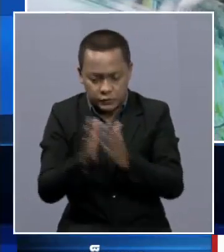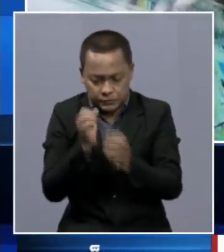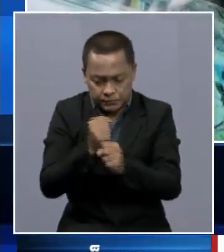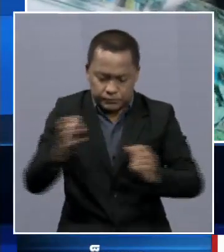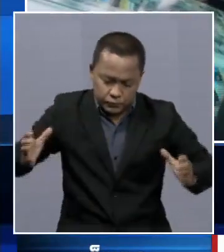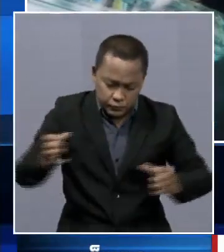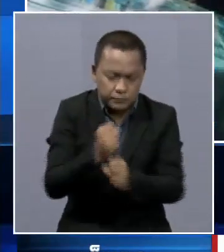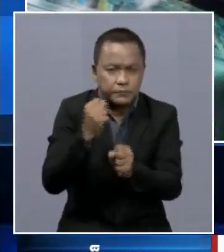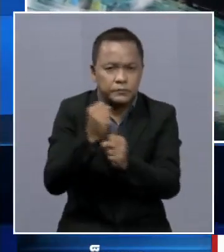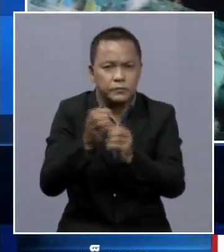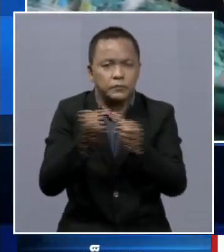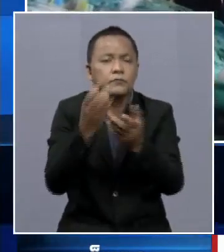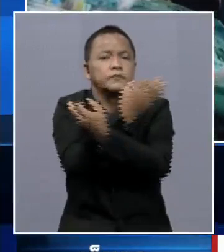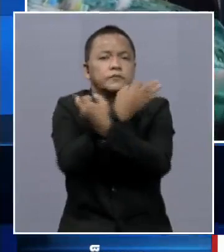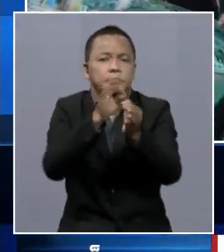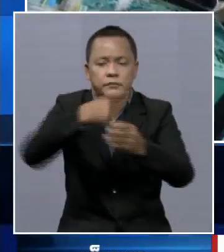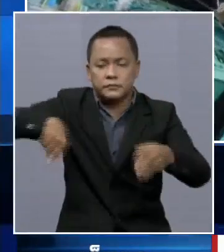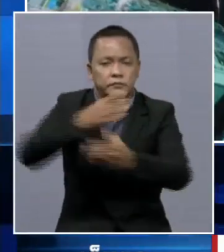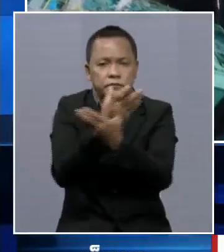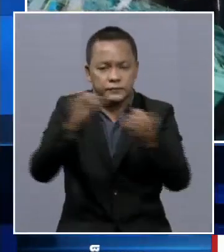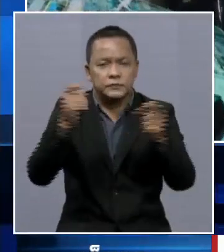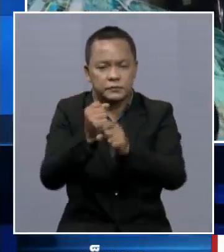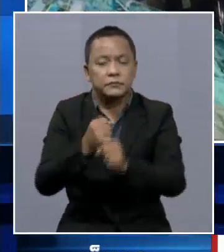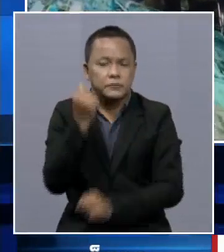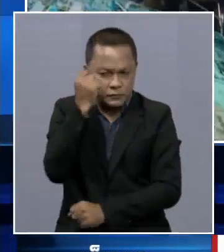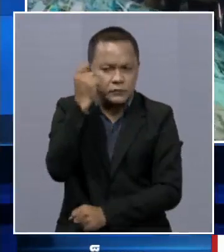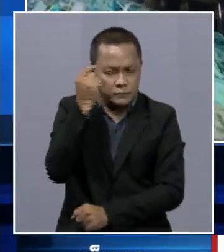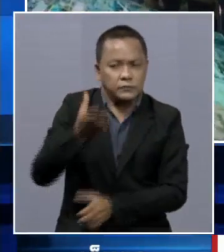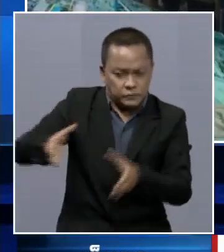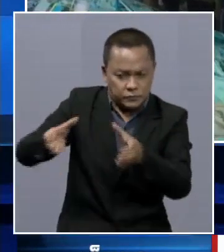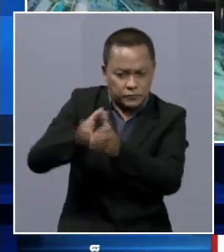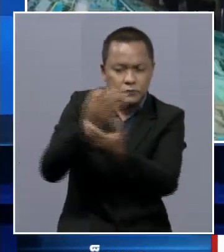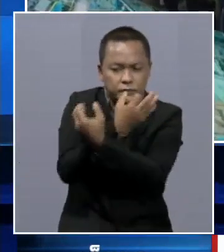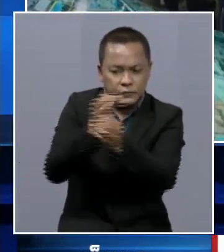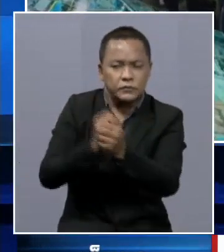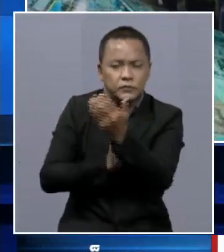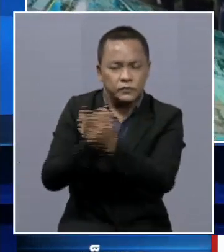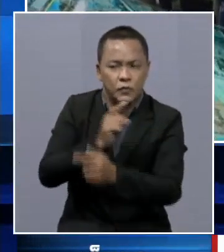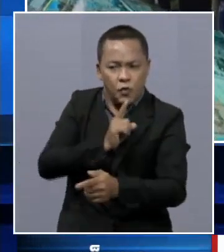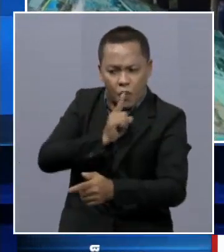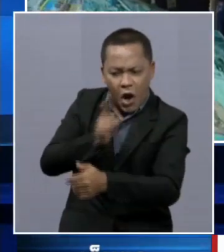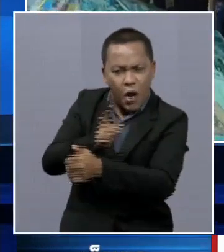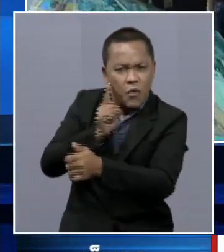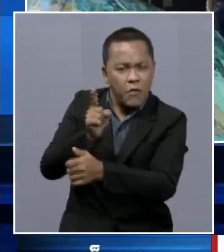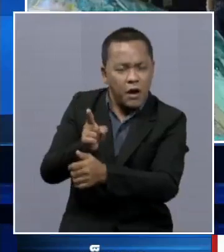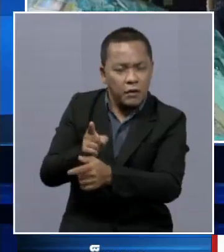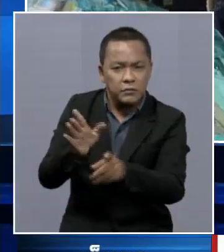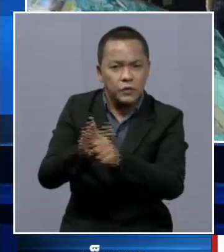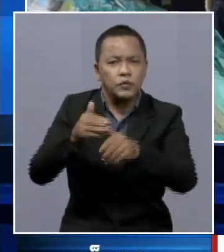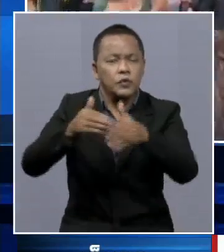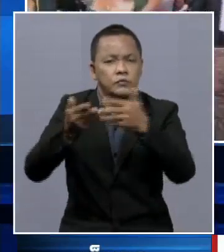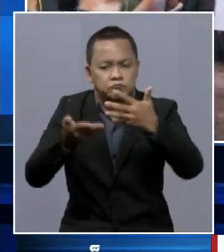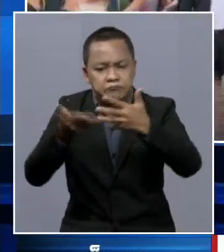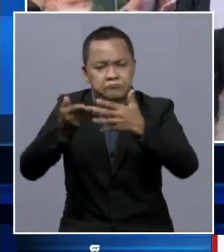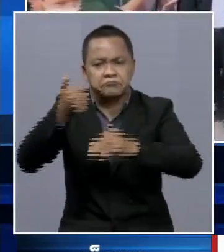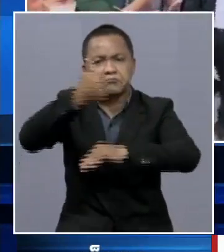ประกติวาการไปรวมกัฝายเสรีนิยมประชาที่ประตายทำใหท่านเข้าใจว่านักกันเมืองที่ถูกดูมนดูแลนจากชนช